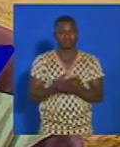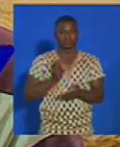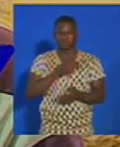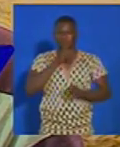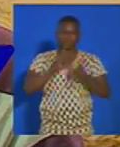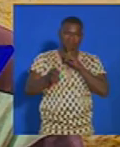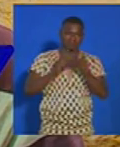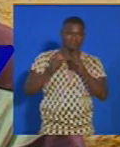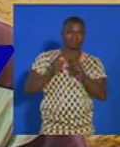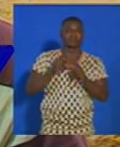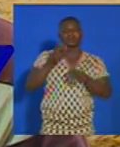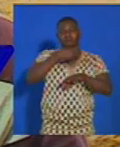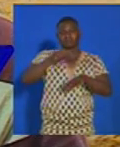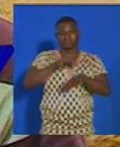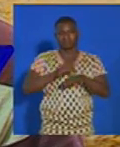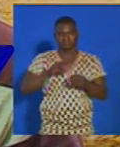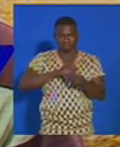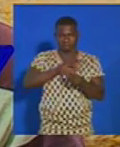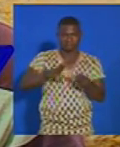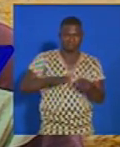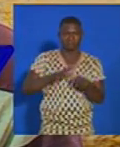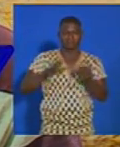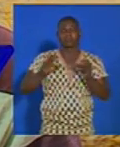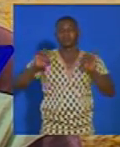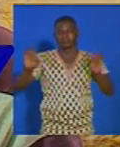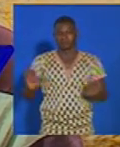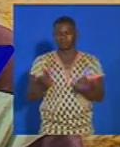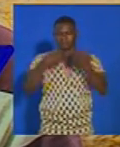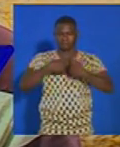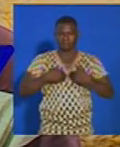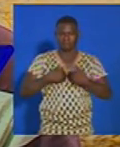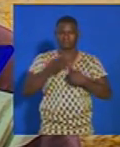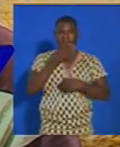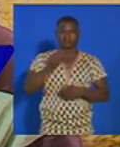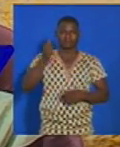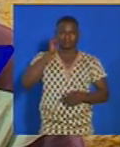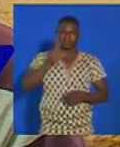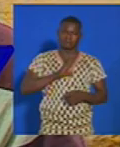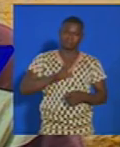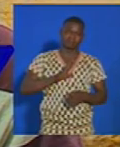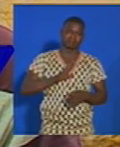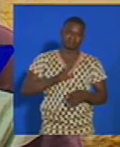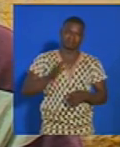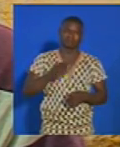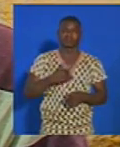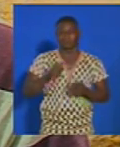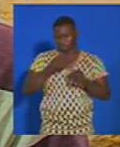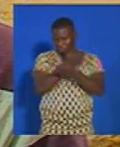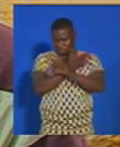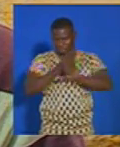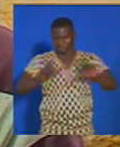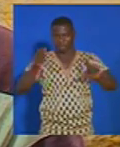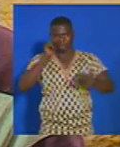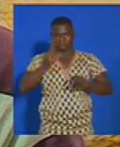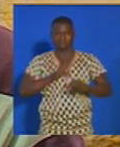l'environnement, l'élevage, la femme qui, chaque fois je mets l'accent sur la femme, la liberté de